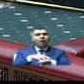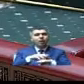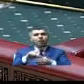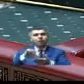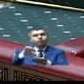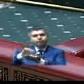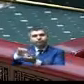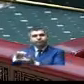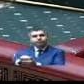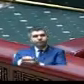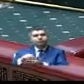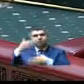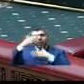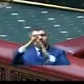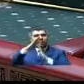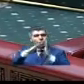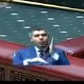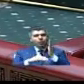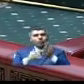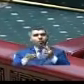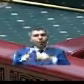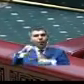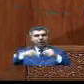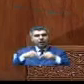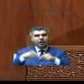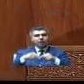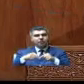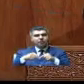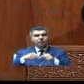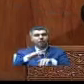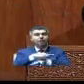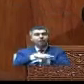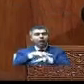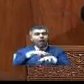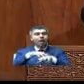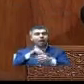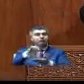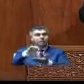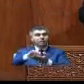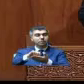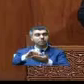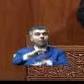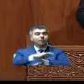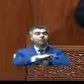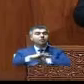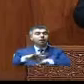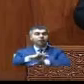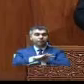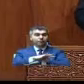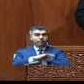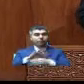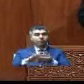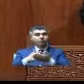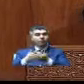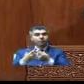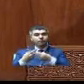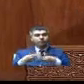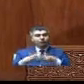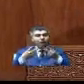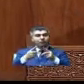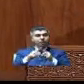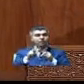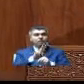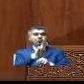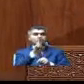مستحوذة تتحكم فيه حسب مصالحها وعلى يد عملاء وموظفي الإدارات العمومية